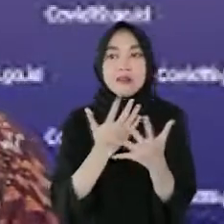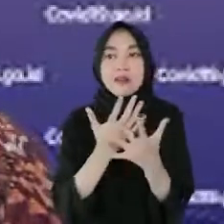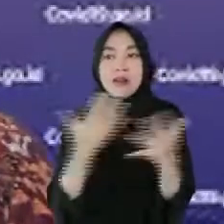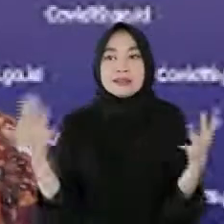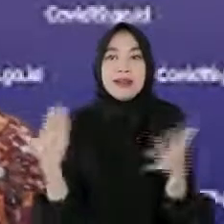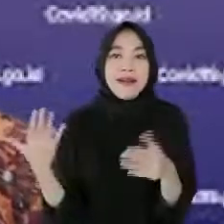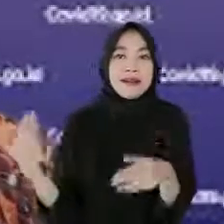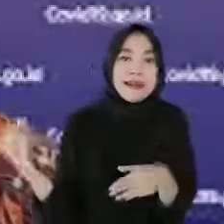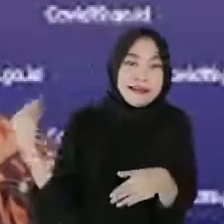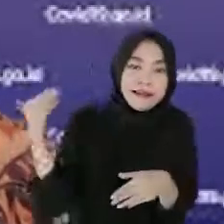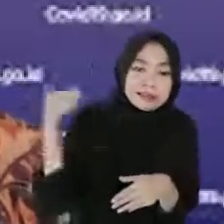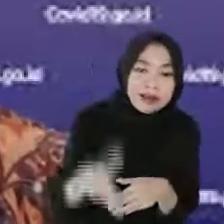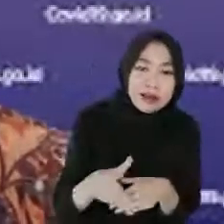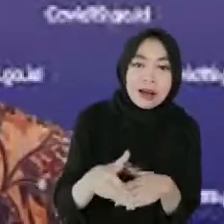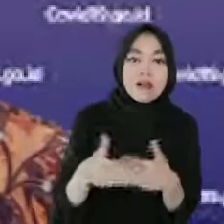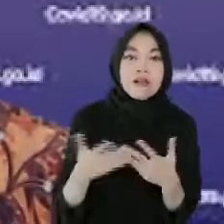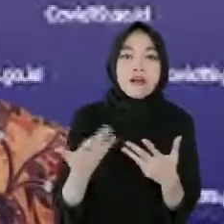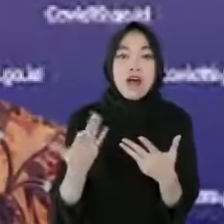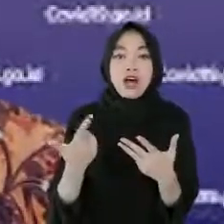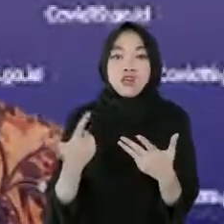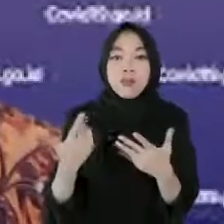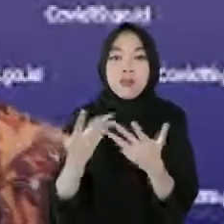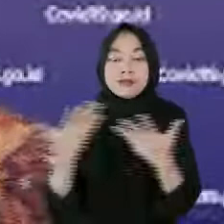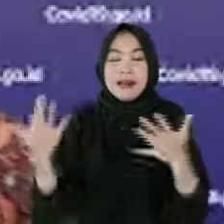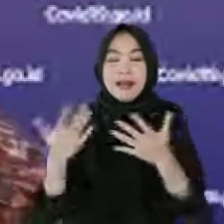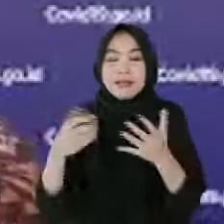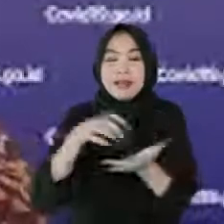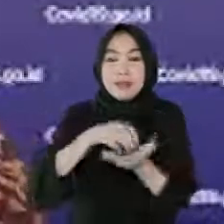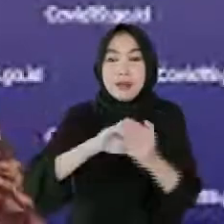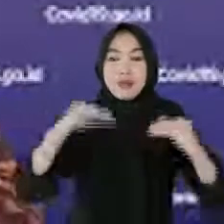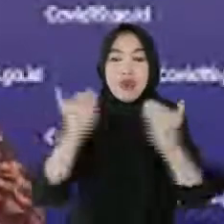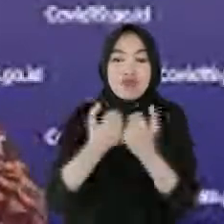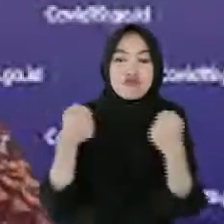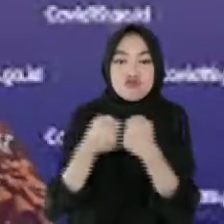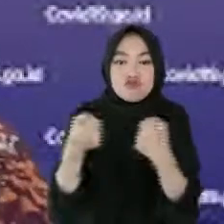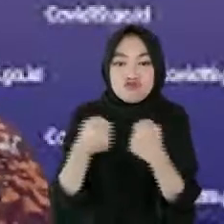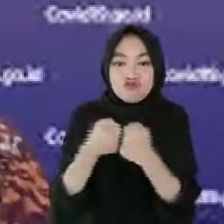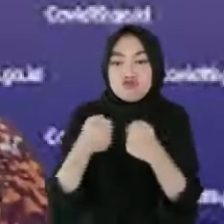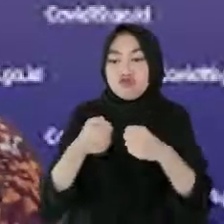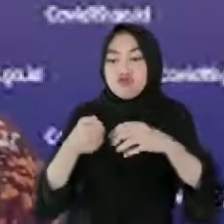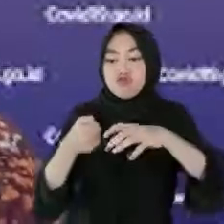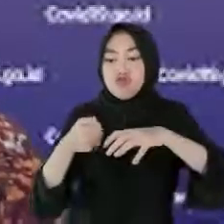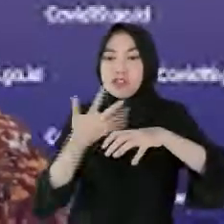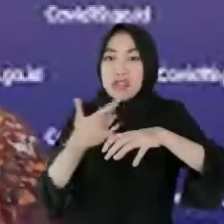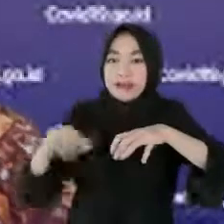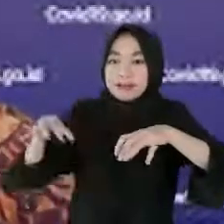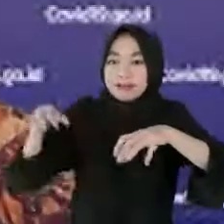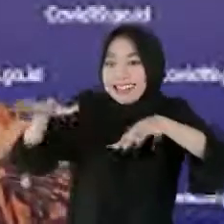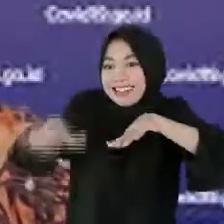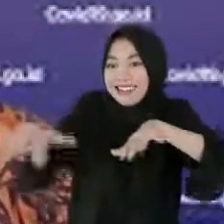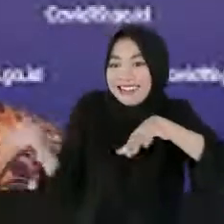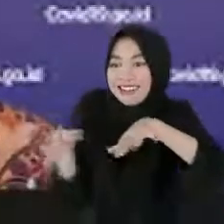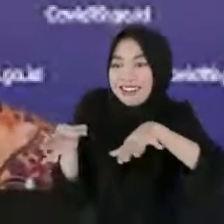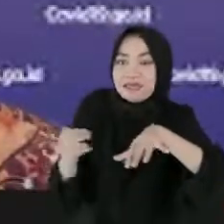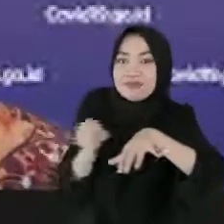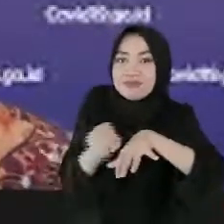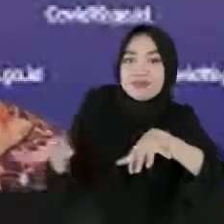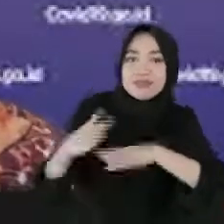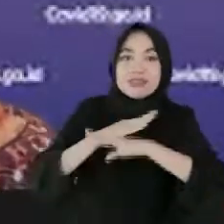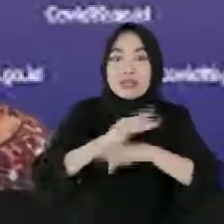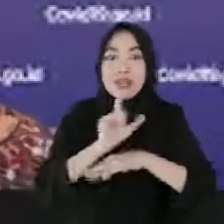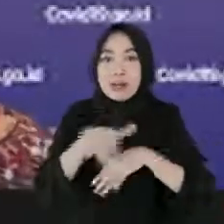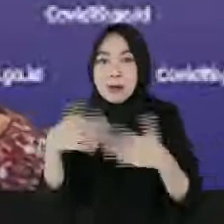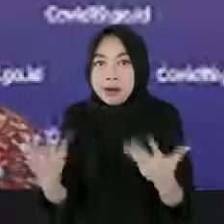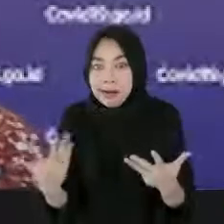yang hadir ataupun di sekitar venue nah penerapan proses coffee 19 Saat